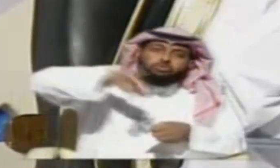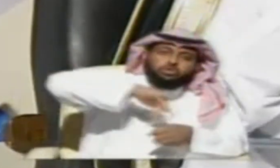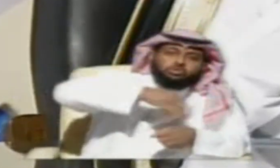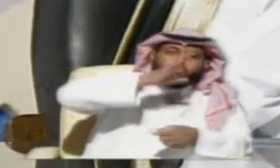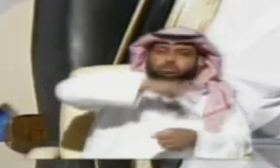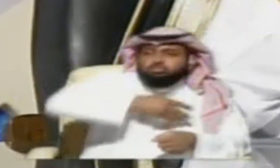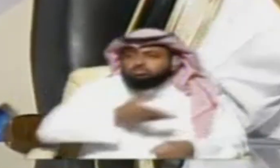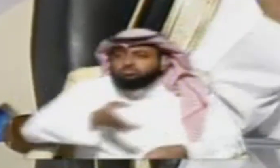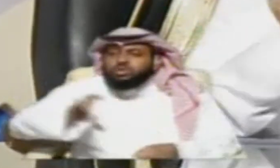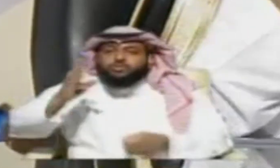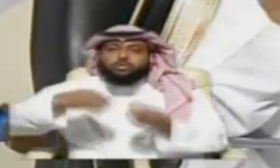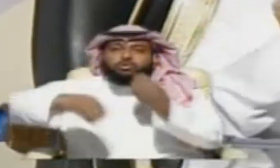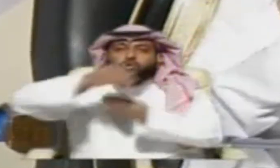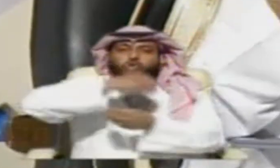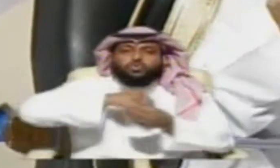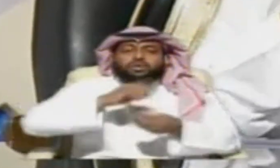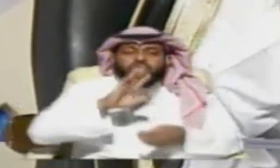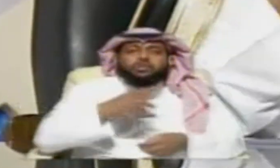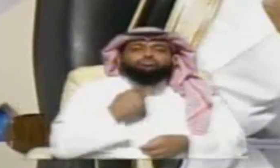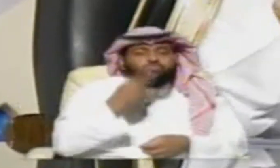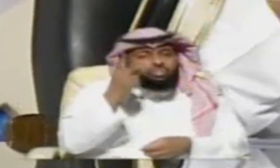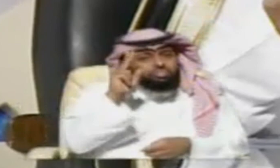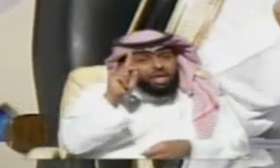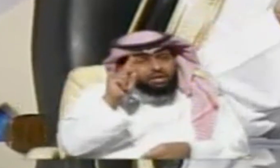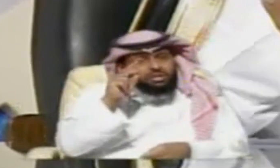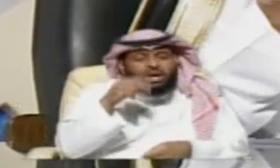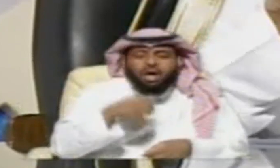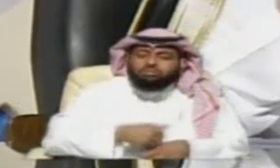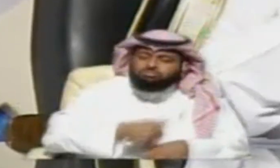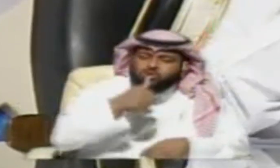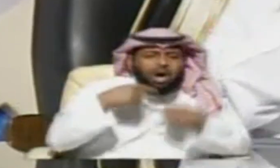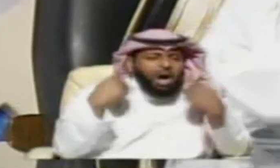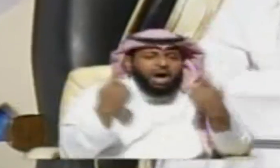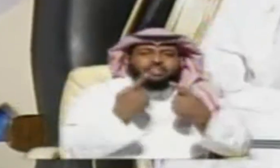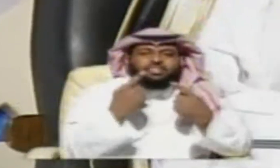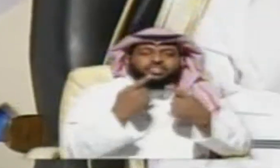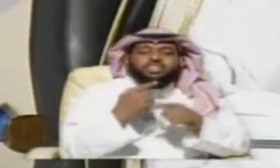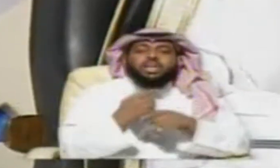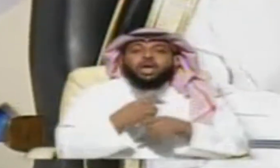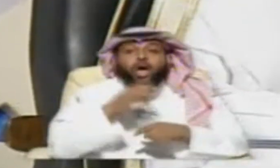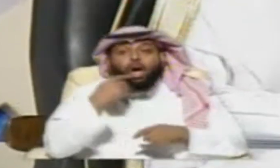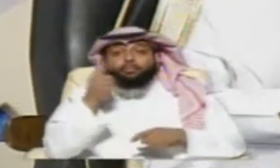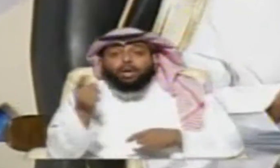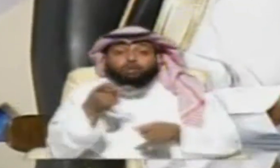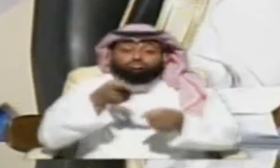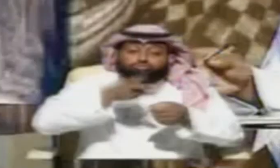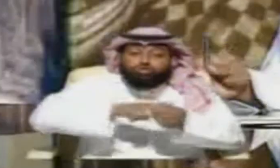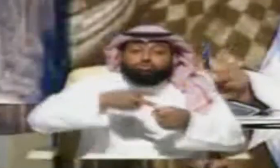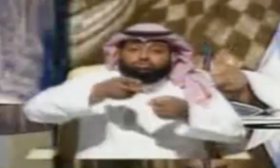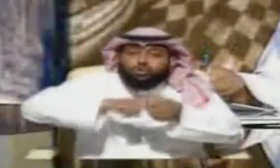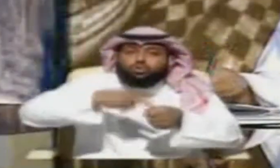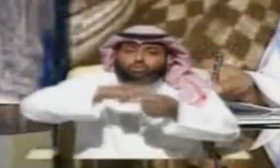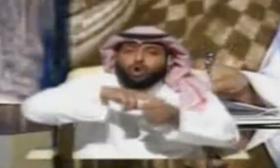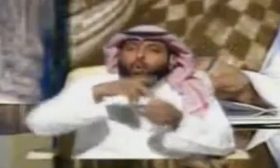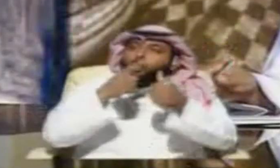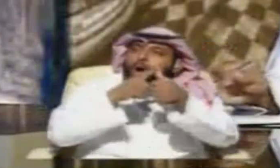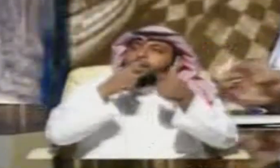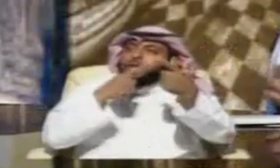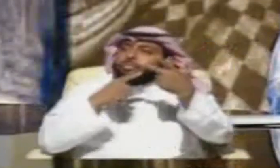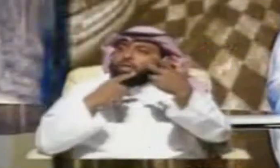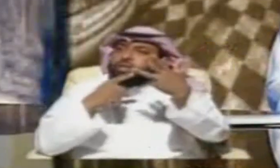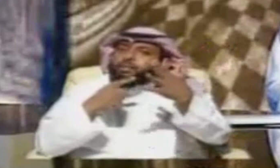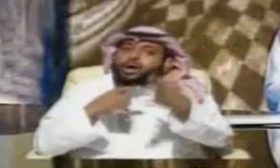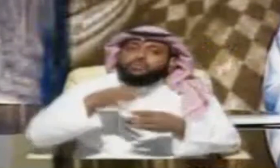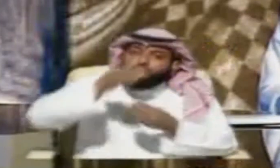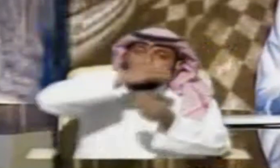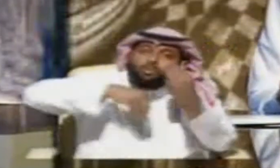حرج مرة ثانية، أما أن يكثر 3, 4, 5 مرات 10 مرات فهذا غير مشروع. بارك الله فيكم. أسامة يقول هل